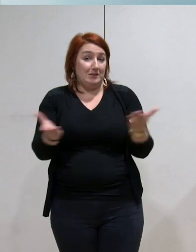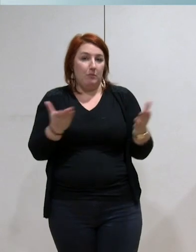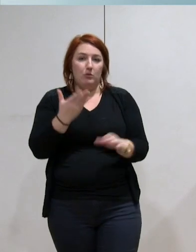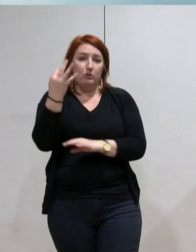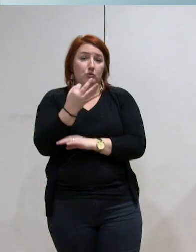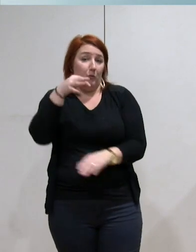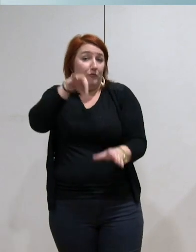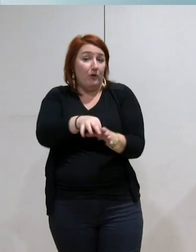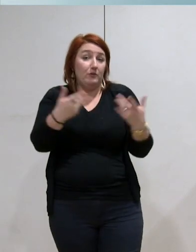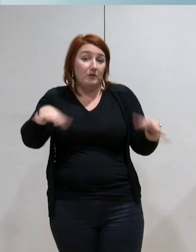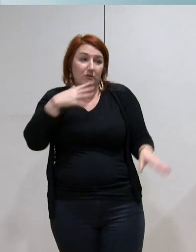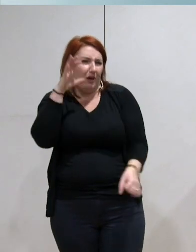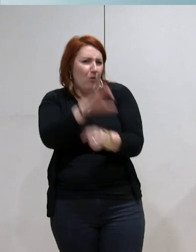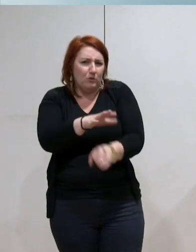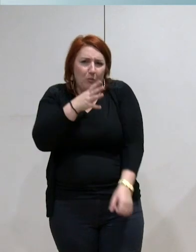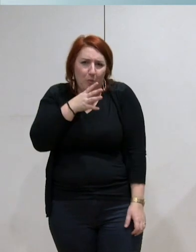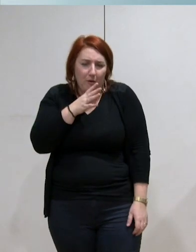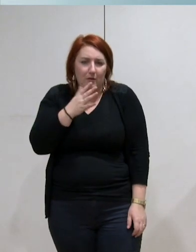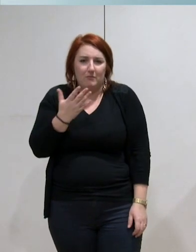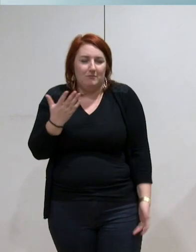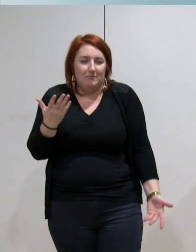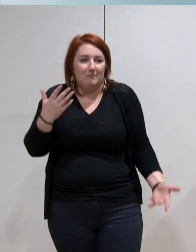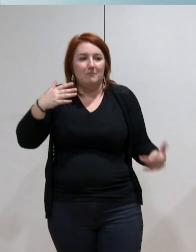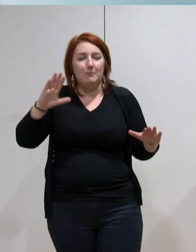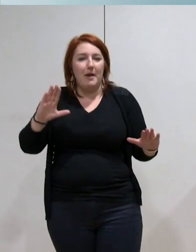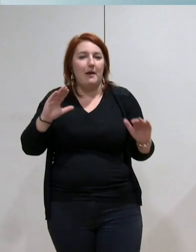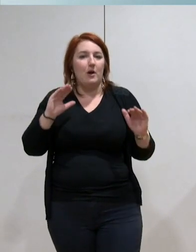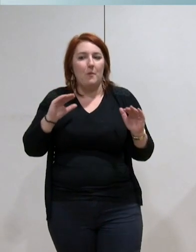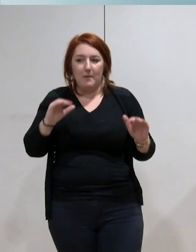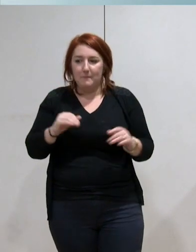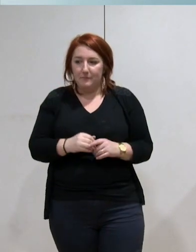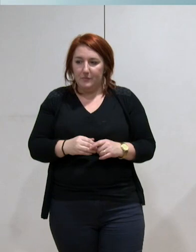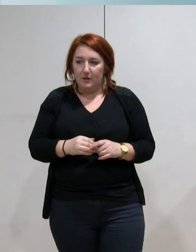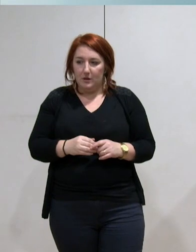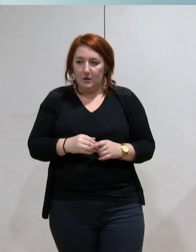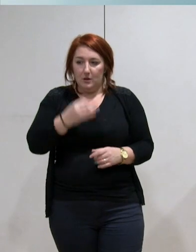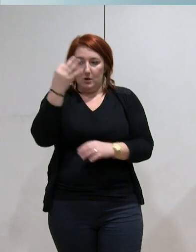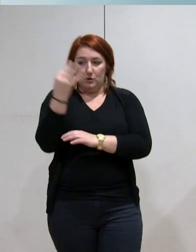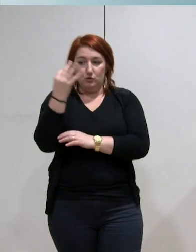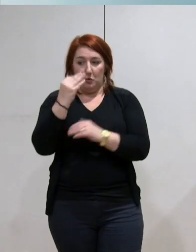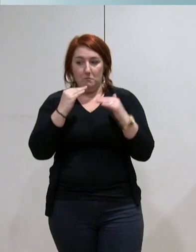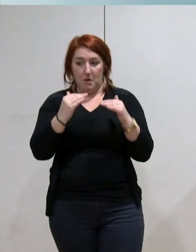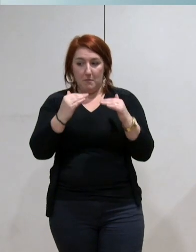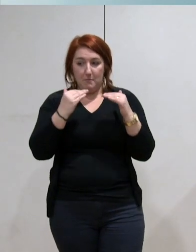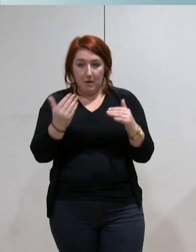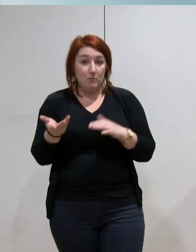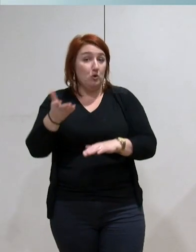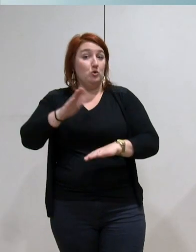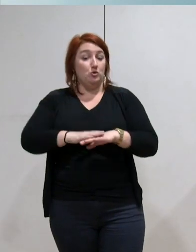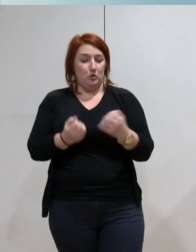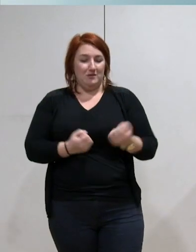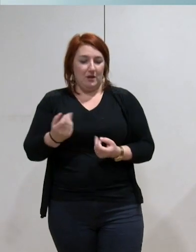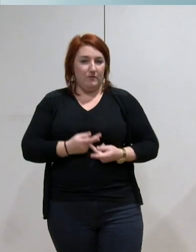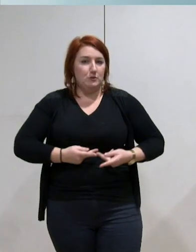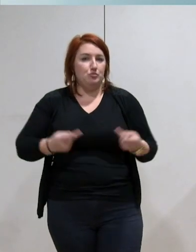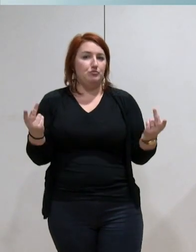incohérence totale à voter contre ce soir ceci dit dans la mesure où les taux restent inchangés alors que le périmètre du service public et